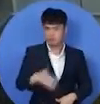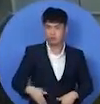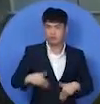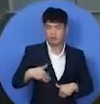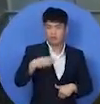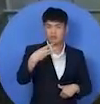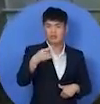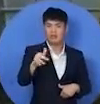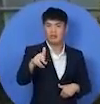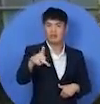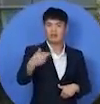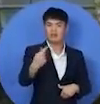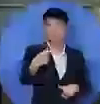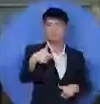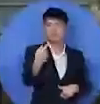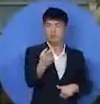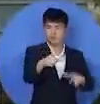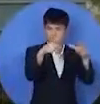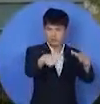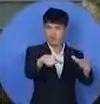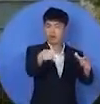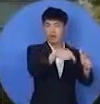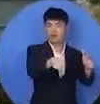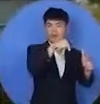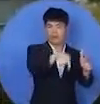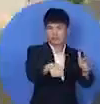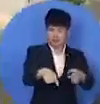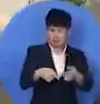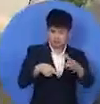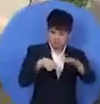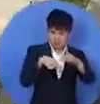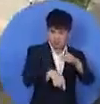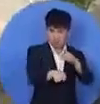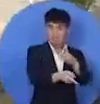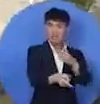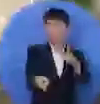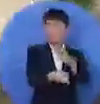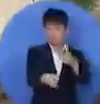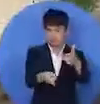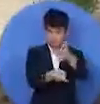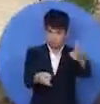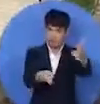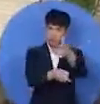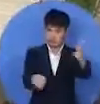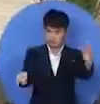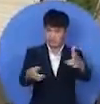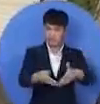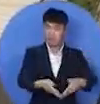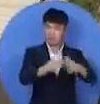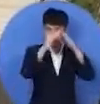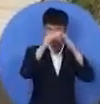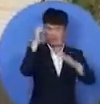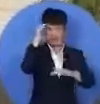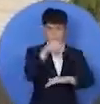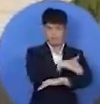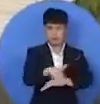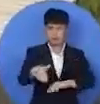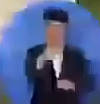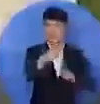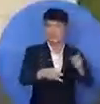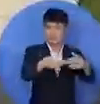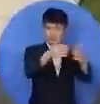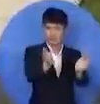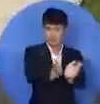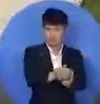SB플라자는 충남 테크노파크 내 9,186제곱미터의 부지에 지하 1층, 지상 6층의 규모로 건립되며